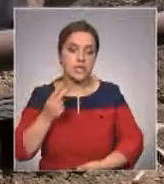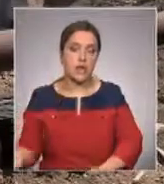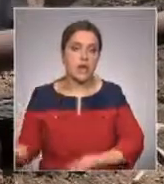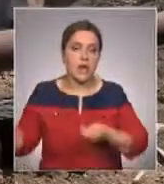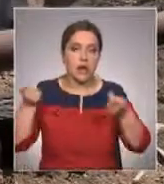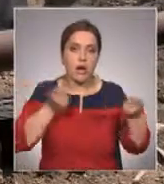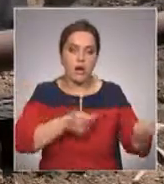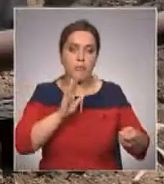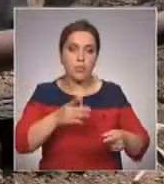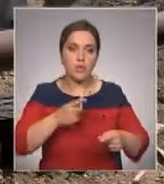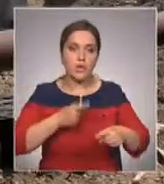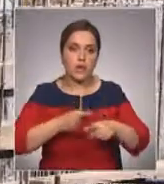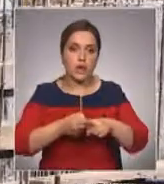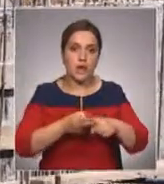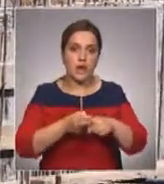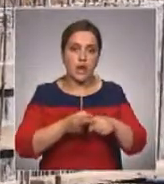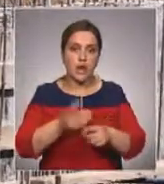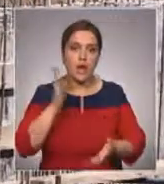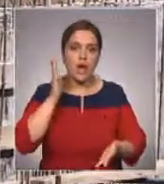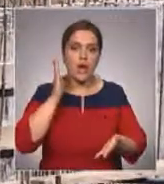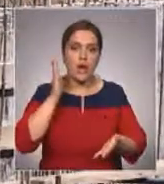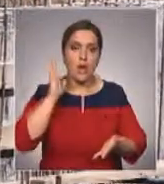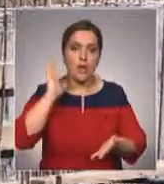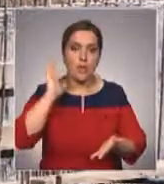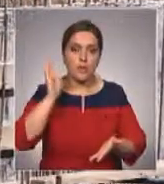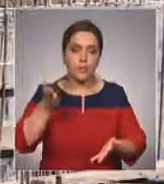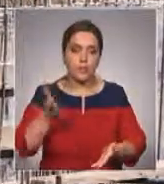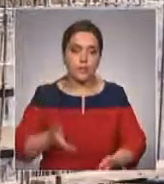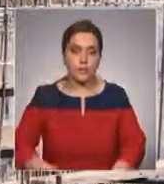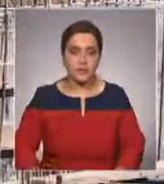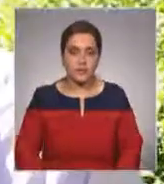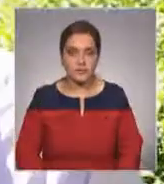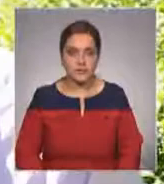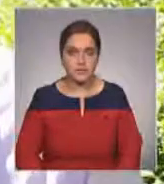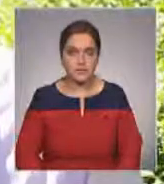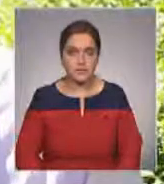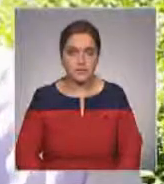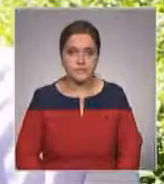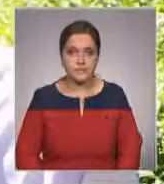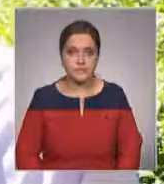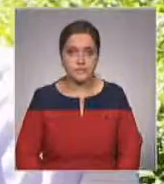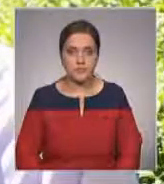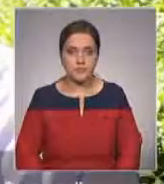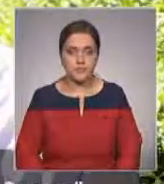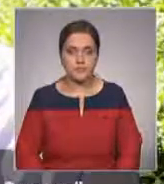оборудование. Полностью завершить проект планируется осенью текущего года. Наш регион